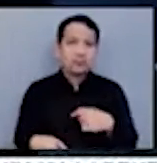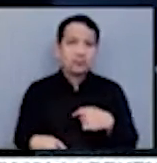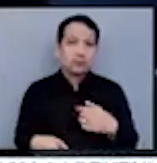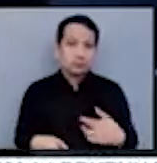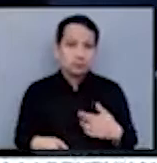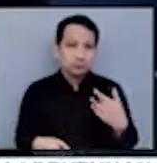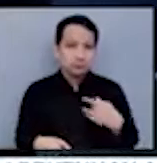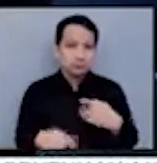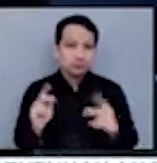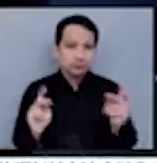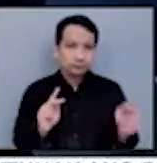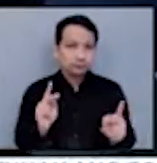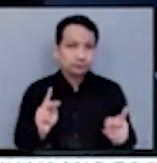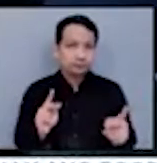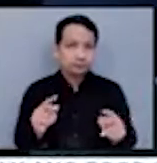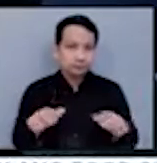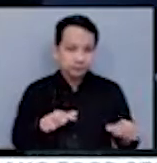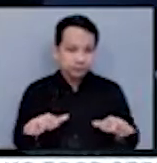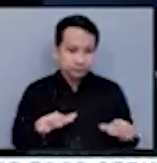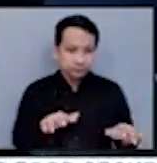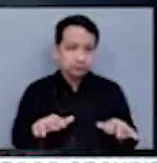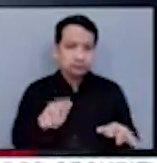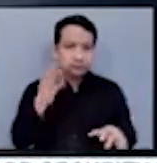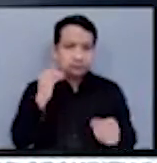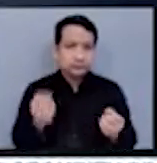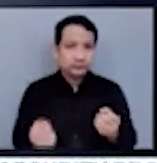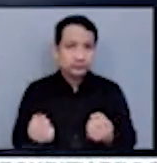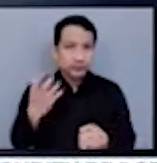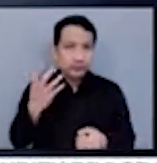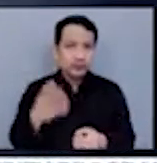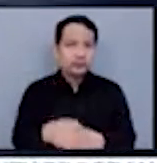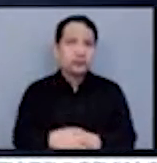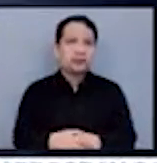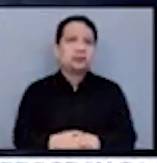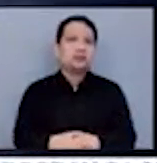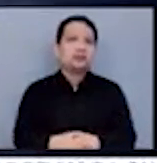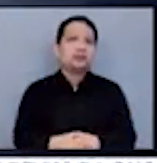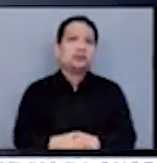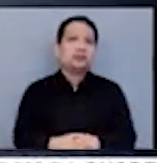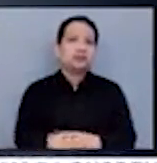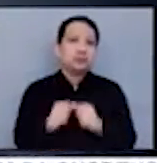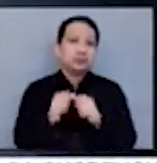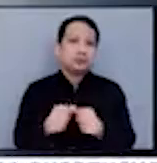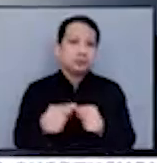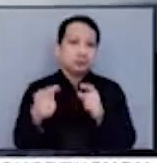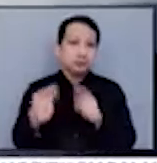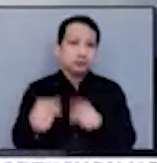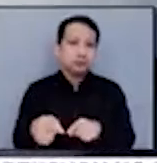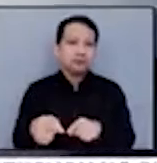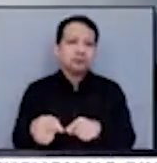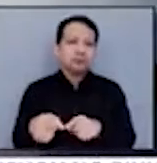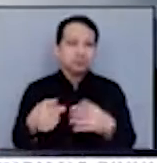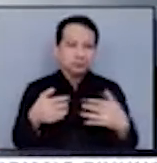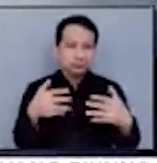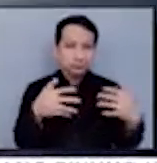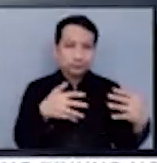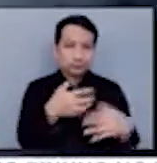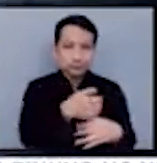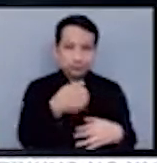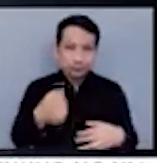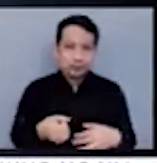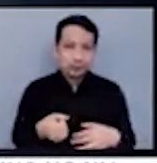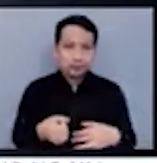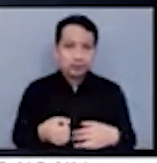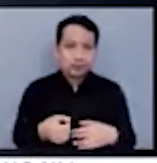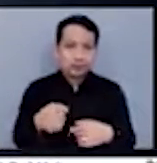residente ang pagyanig ng lupa dahil sa lakas ng pagsabog. Matapos ito, nangyari na ang sinasabing pag-agaw ng Chinese Coast Guard ng metallic debris